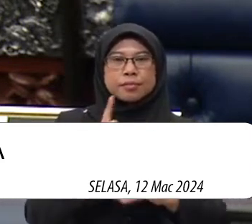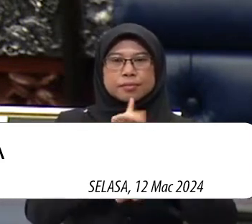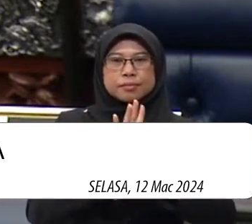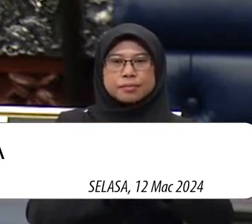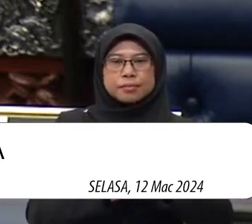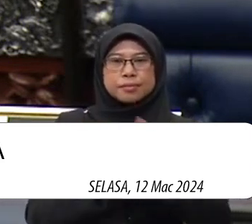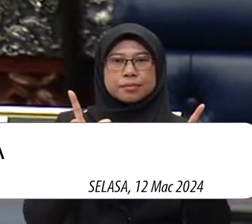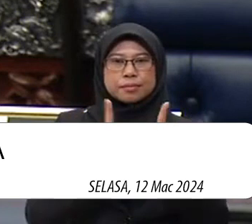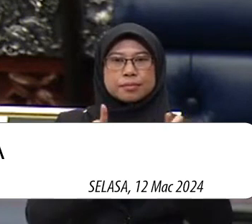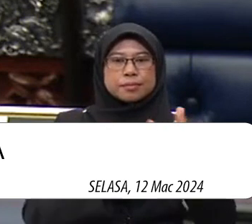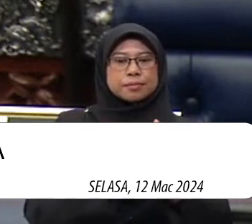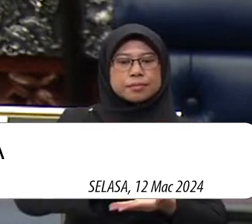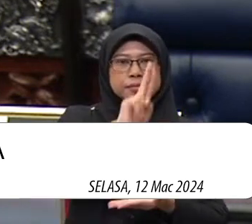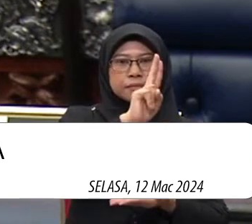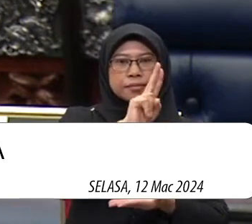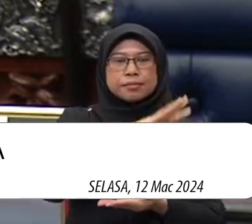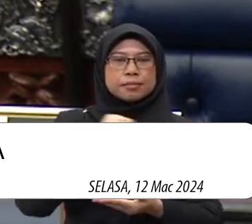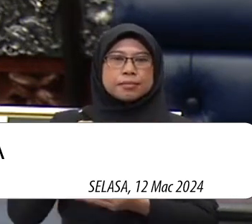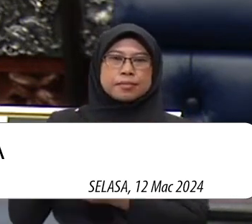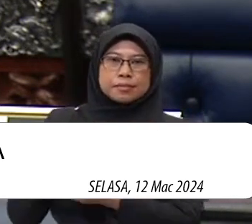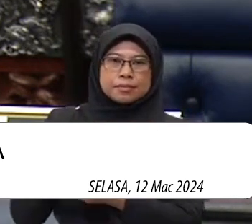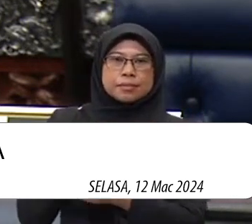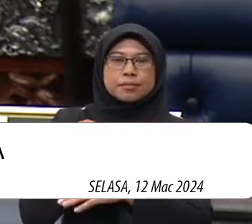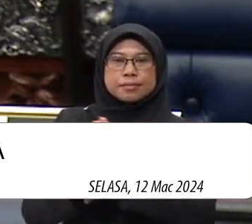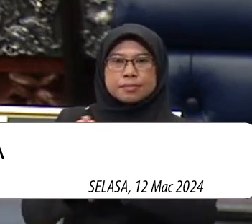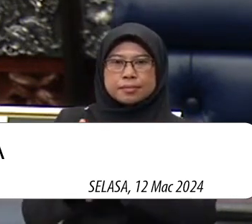antara Universiti dengan pihak